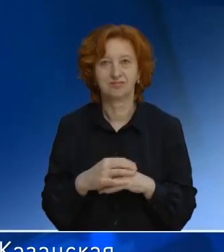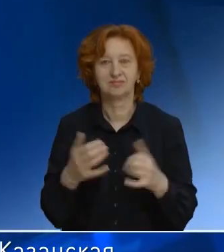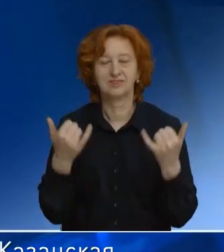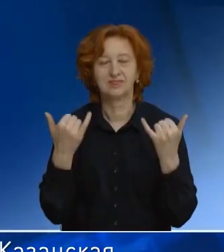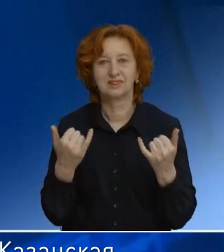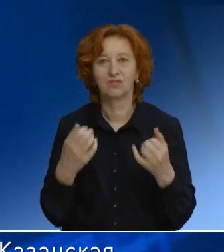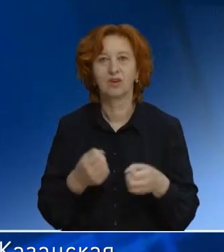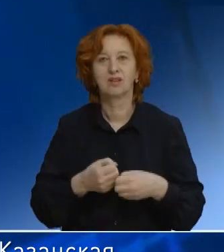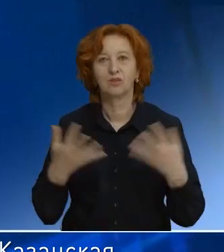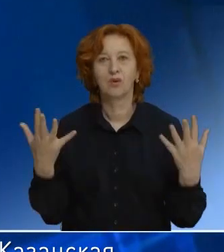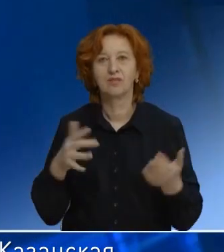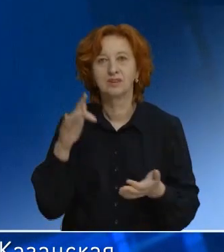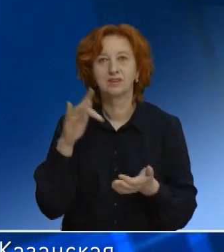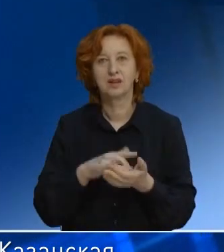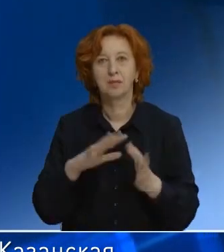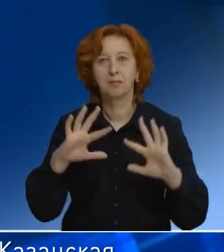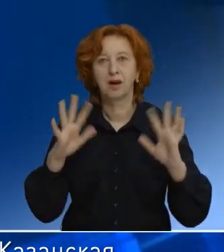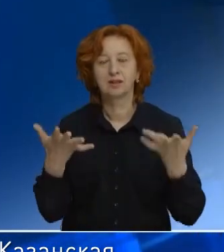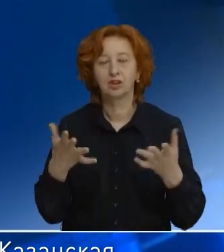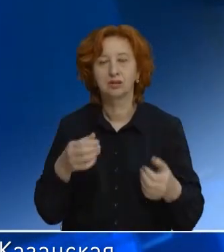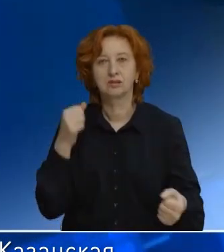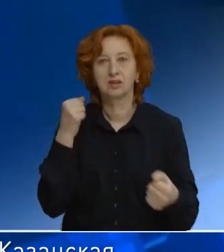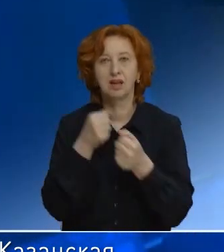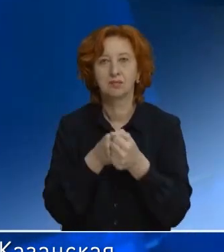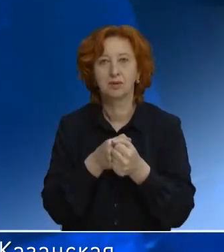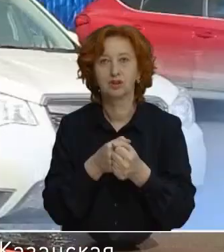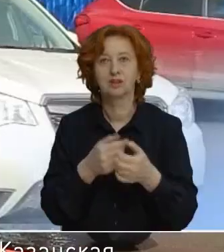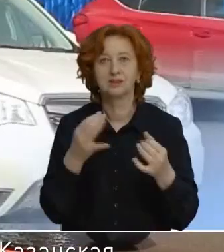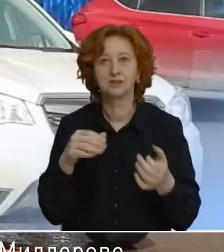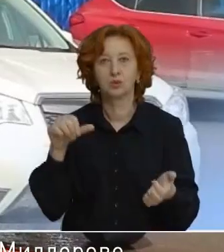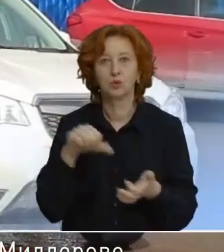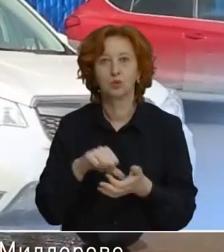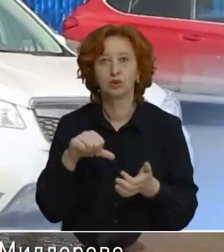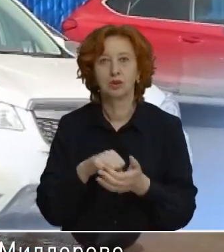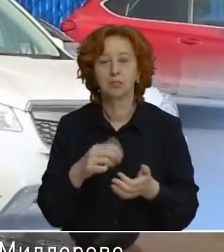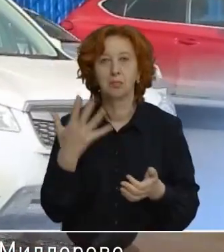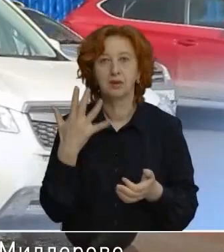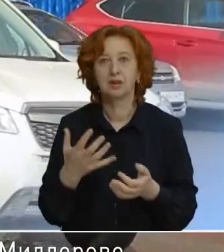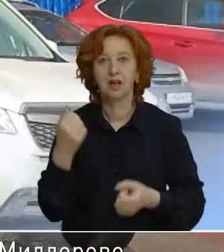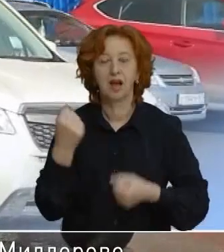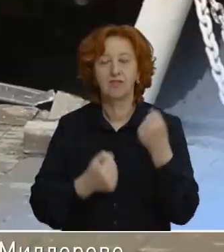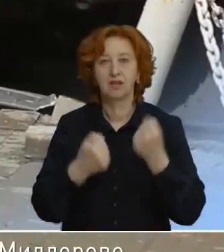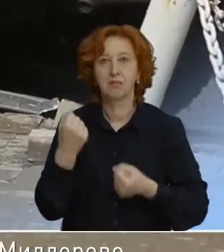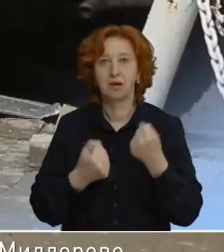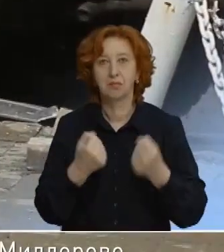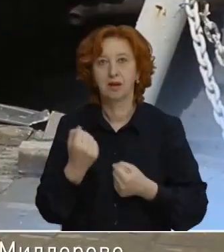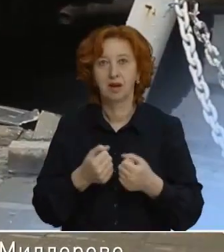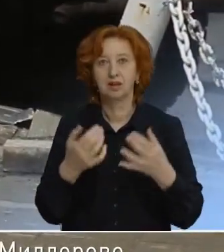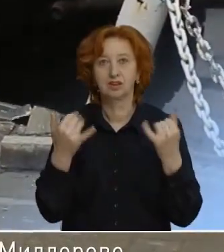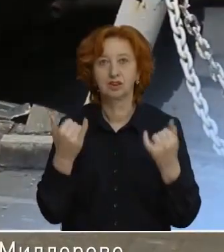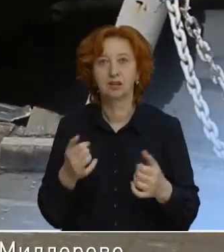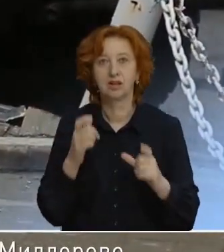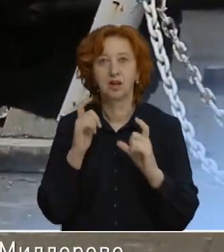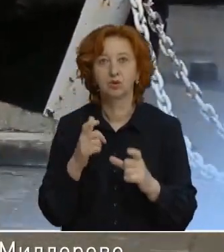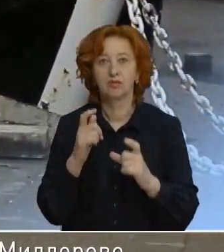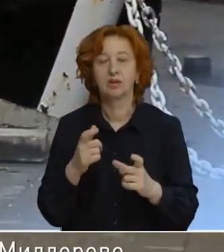Сегодня днем в центре Ростова-на-Дону произошло дорожно-транспортное происшествие с участием 5 автомобилей. По предварительным данным, водитель грузовика